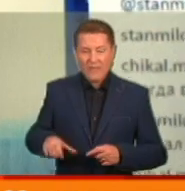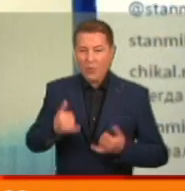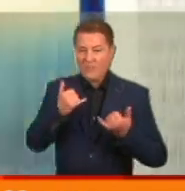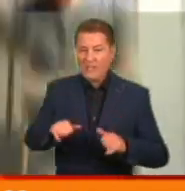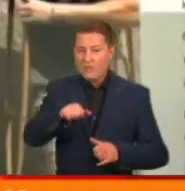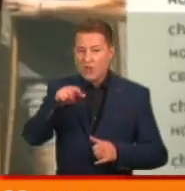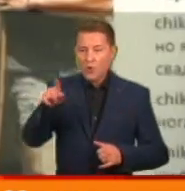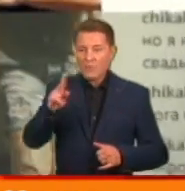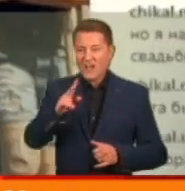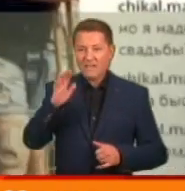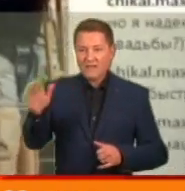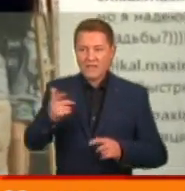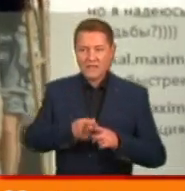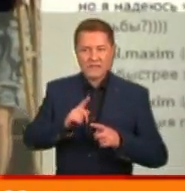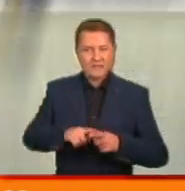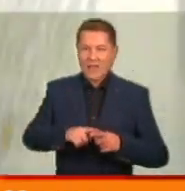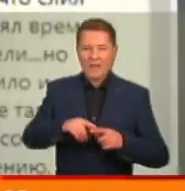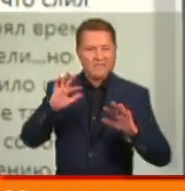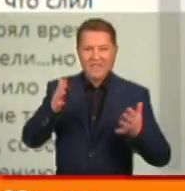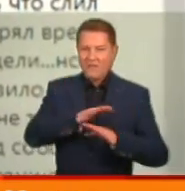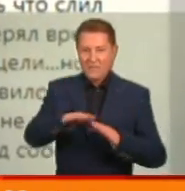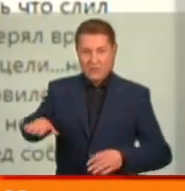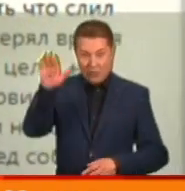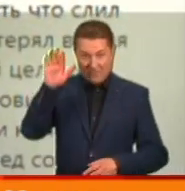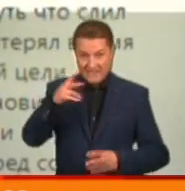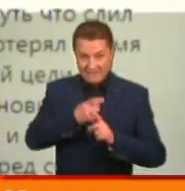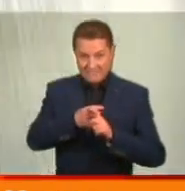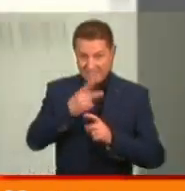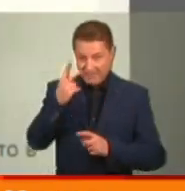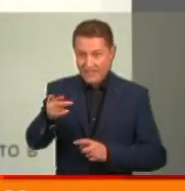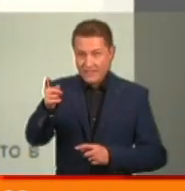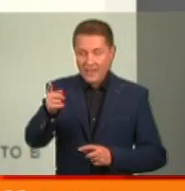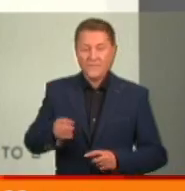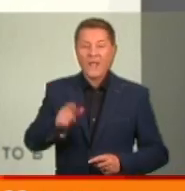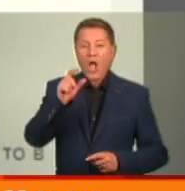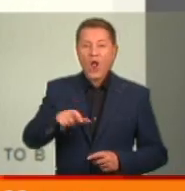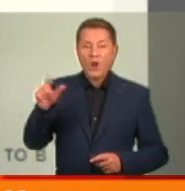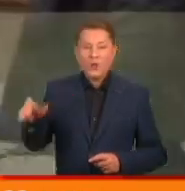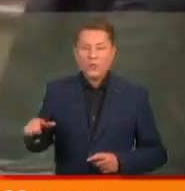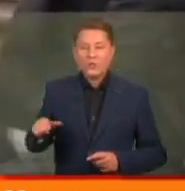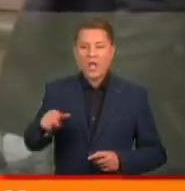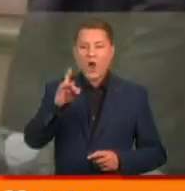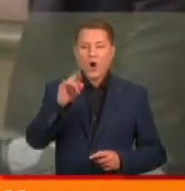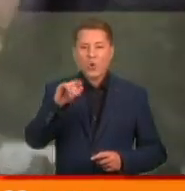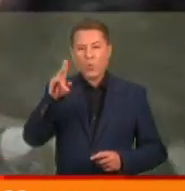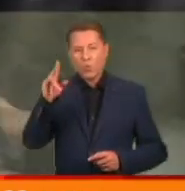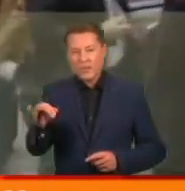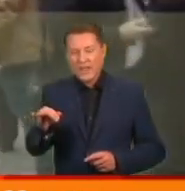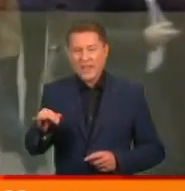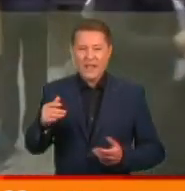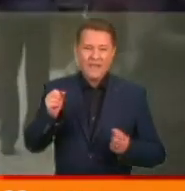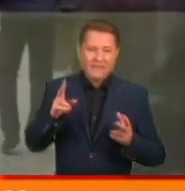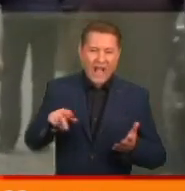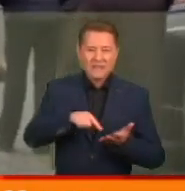квартири у цій родині – не випадковість. Слава богам, білі люди, руни. Наче із сакральною